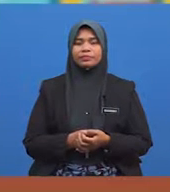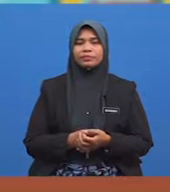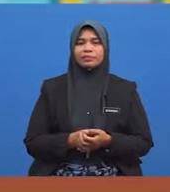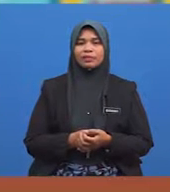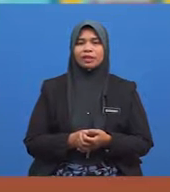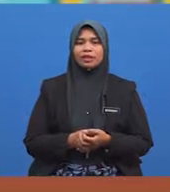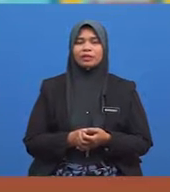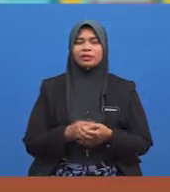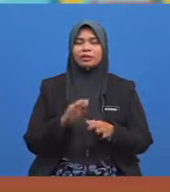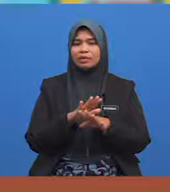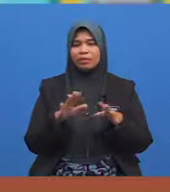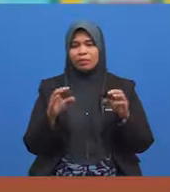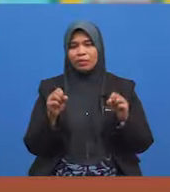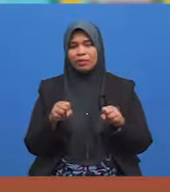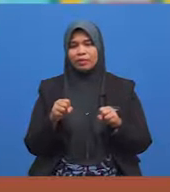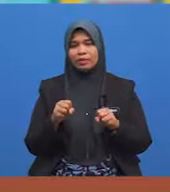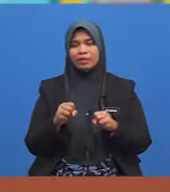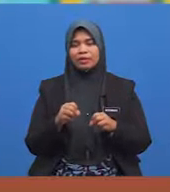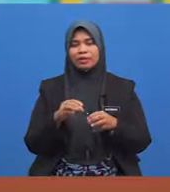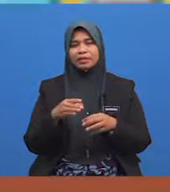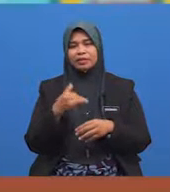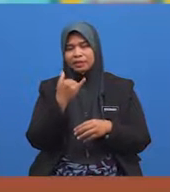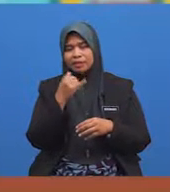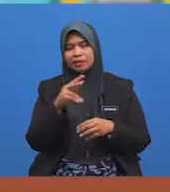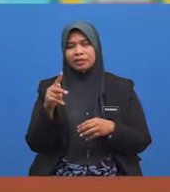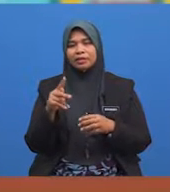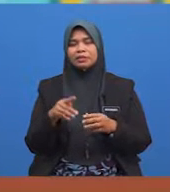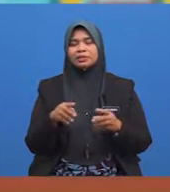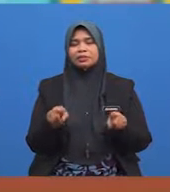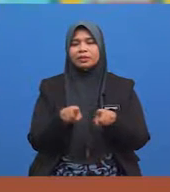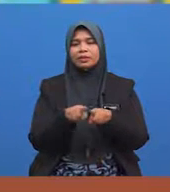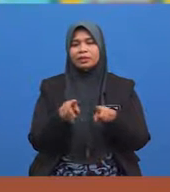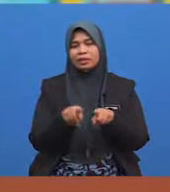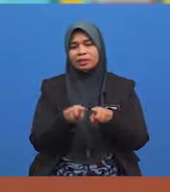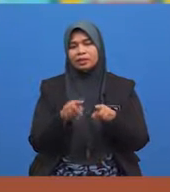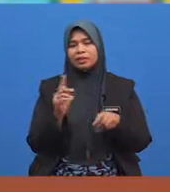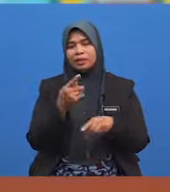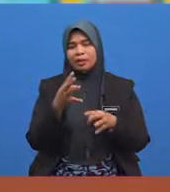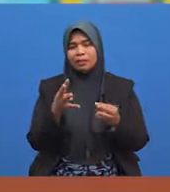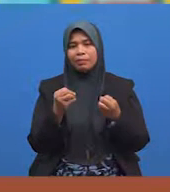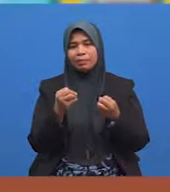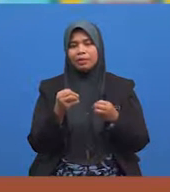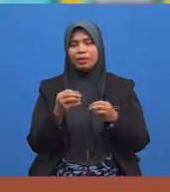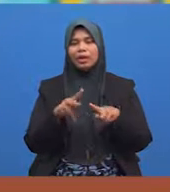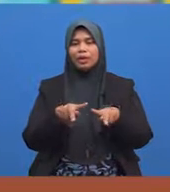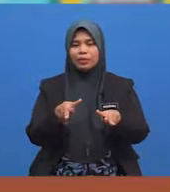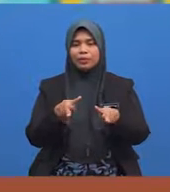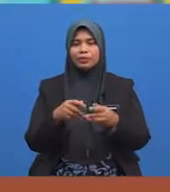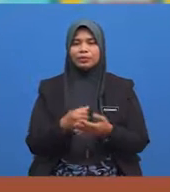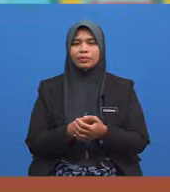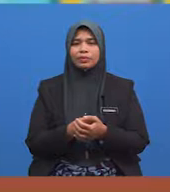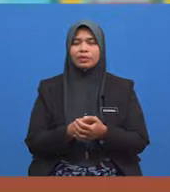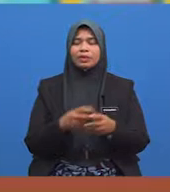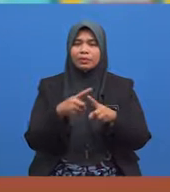Memang tidak dapat dinafikan bahawa kita memerlukan bahan mentah seperti kayu balak untuk tujuan pembangunan.